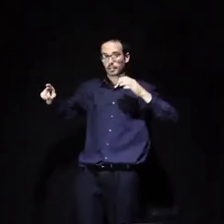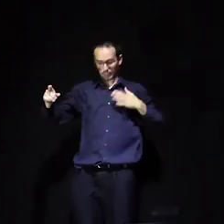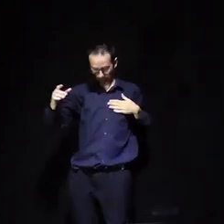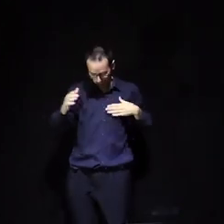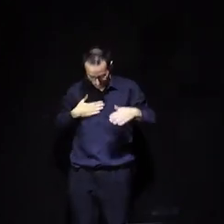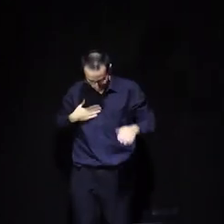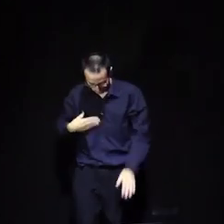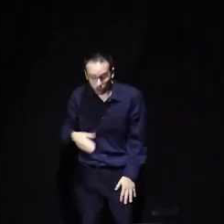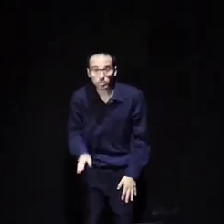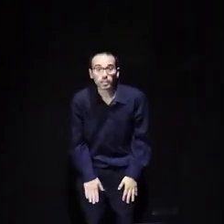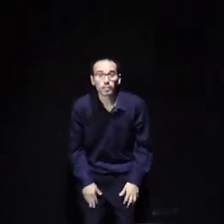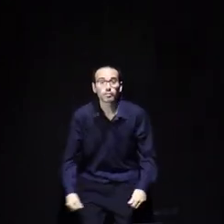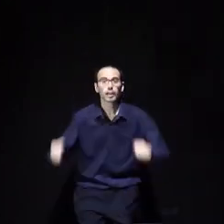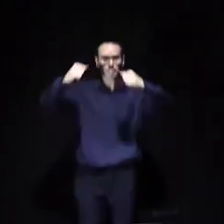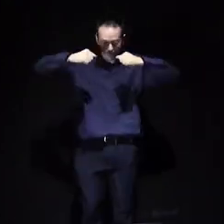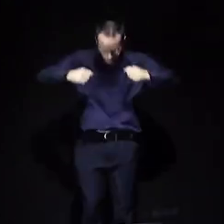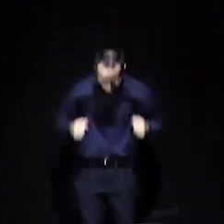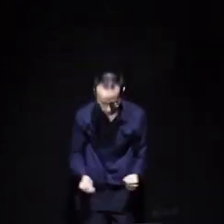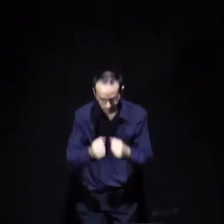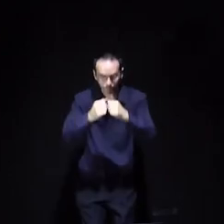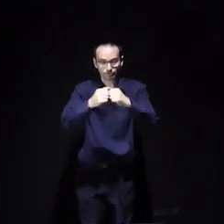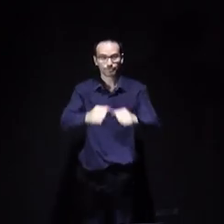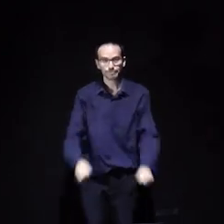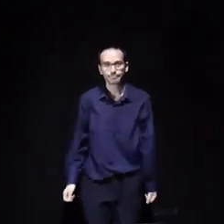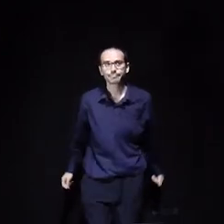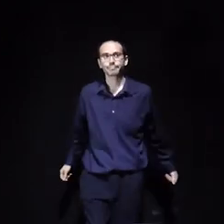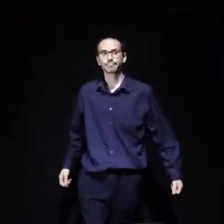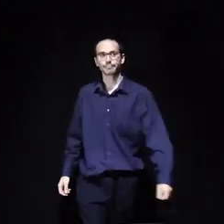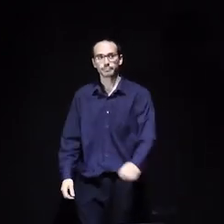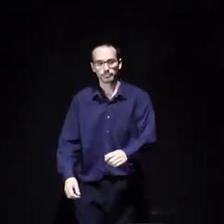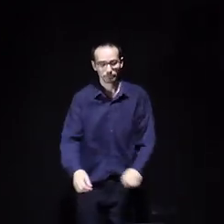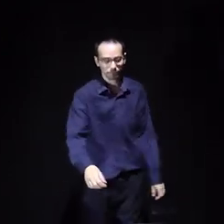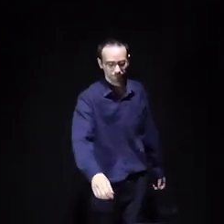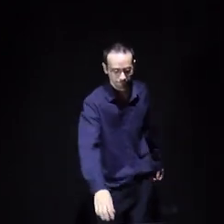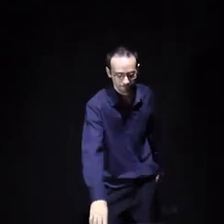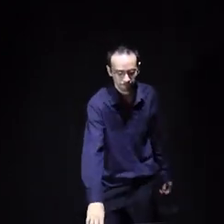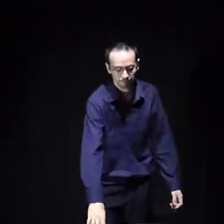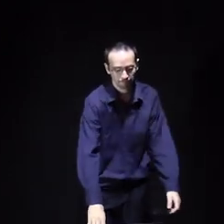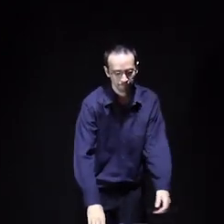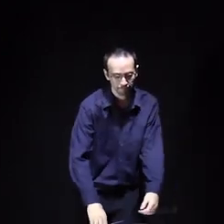color cada cosa et fa sentir.